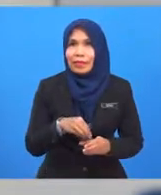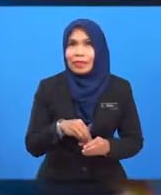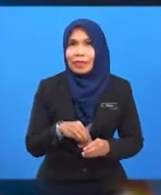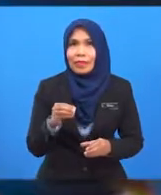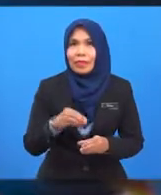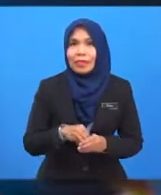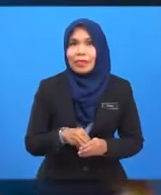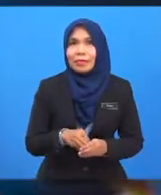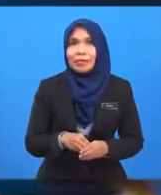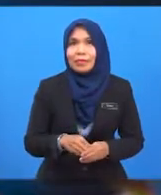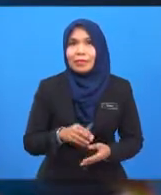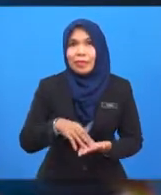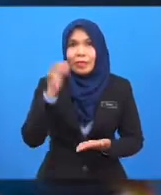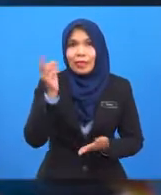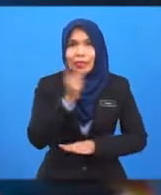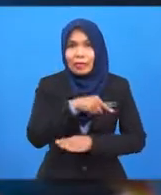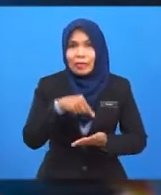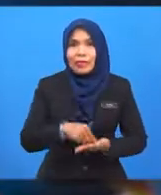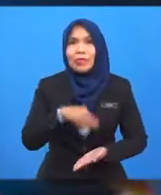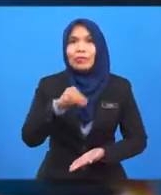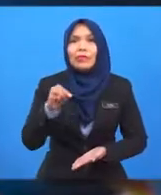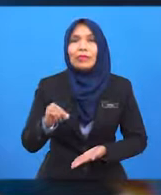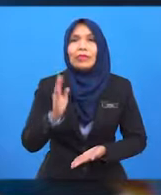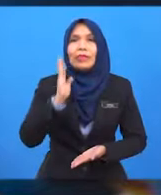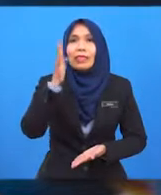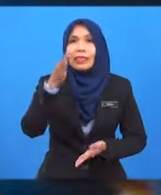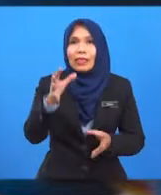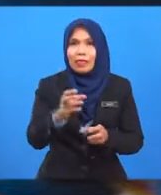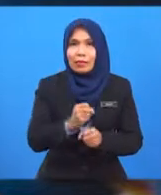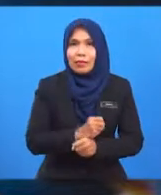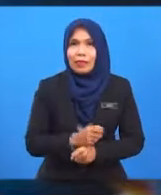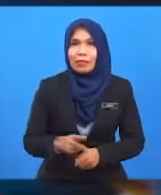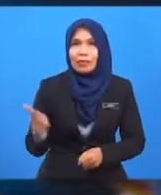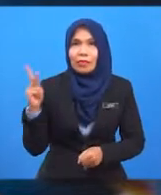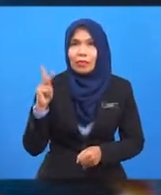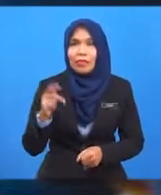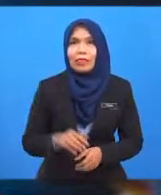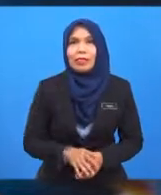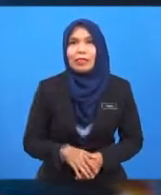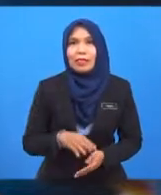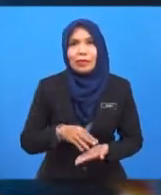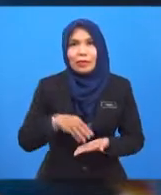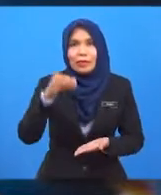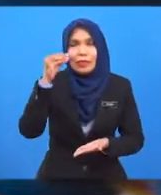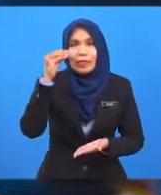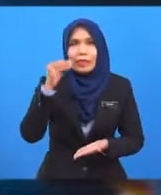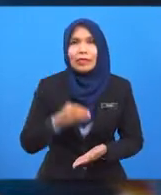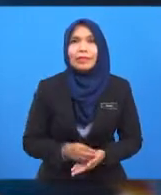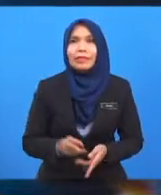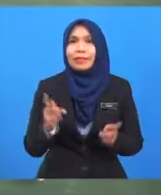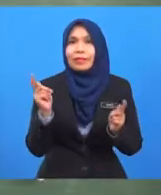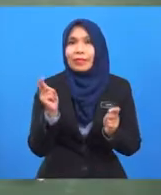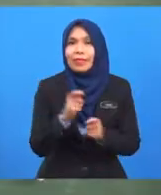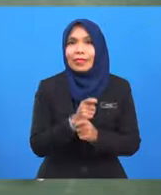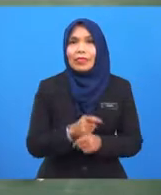ini, murid-murid akan dapat menguasai beberapa pembelajaran berkaitan tajuk